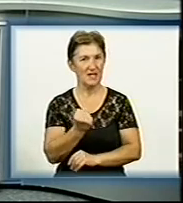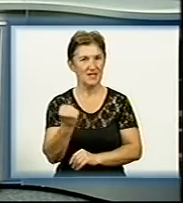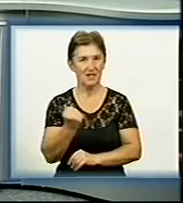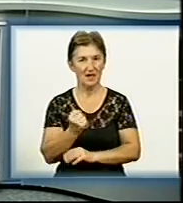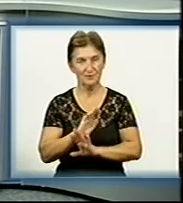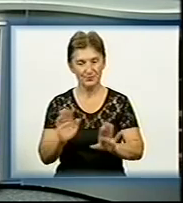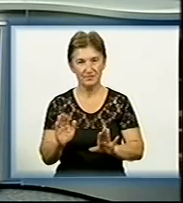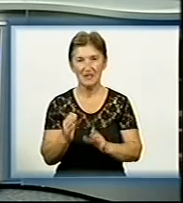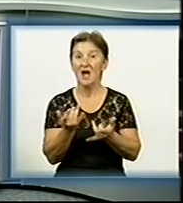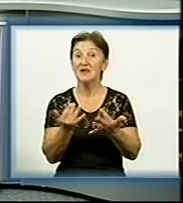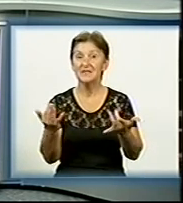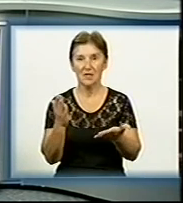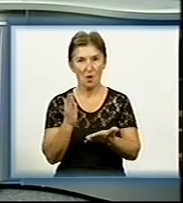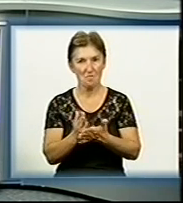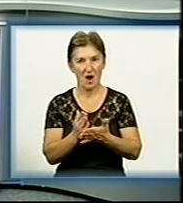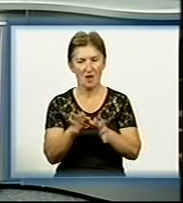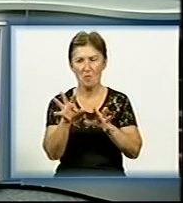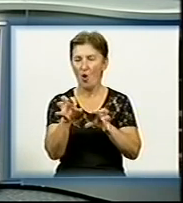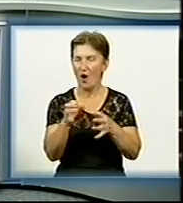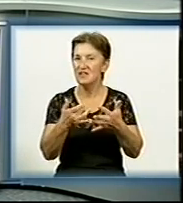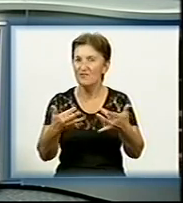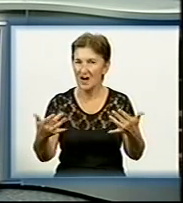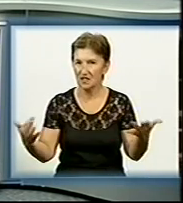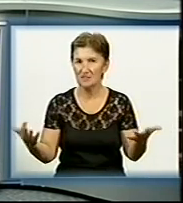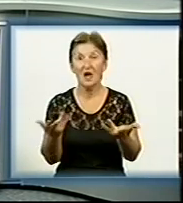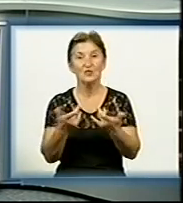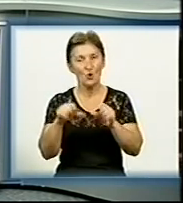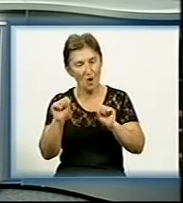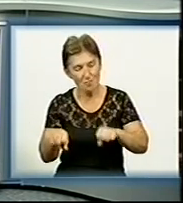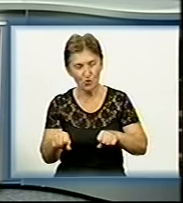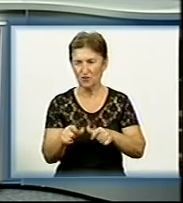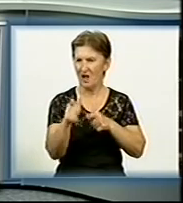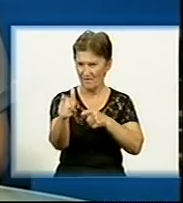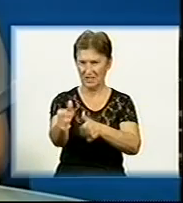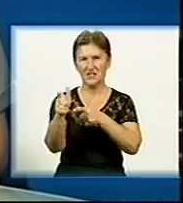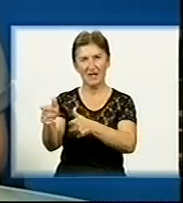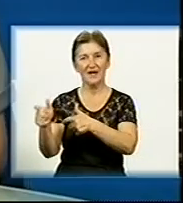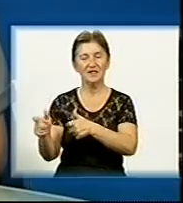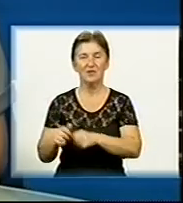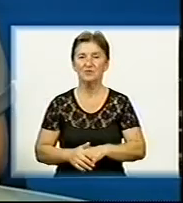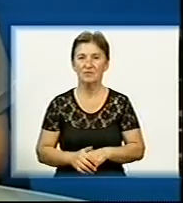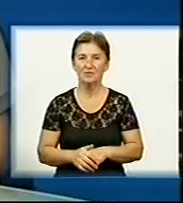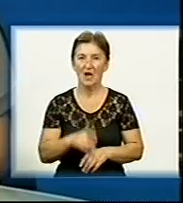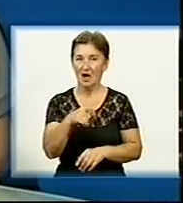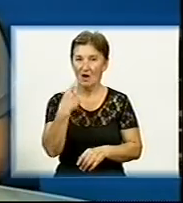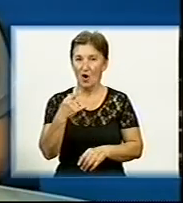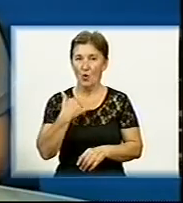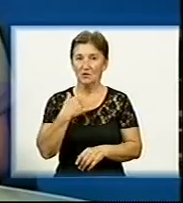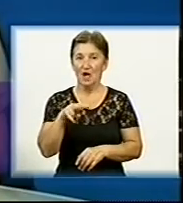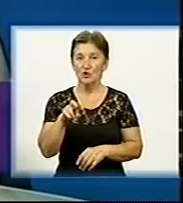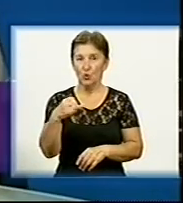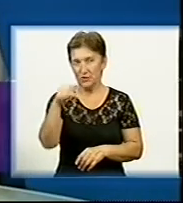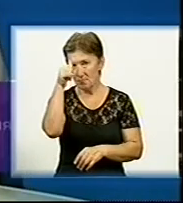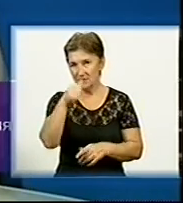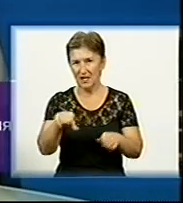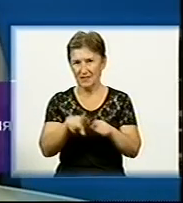власне, скільки вже маємо цих тварин і скільки можна буде їх відстріляти? Ну, якщо говорити, у нас в лютому місяці щорічно